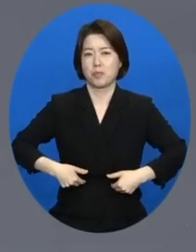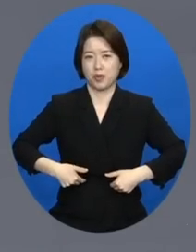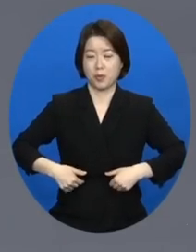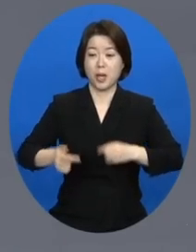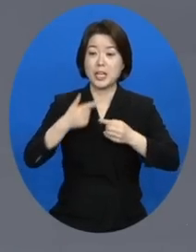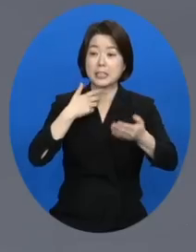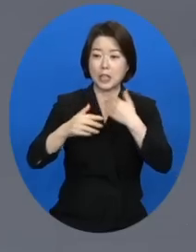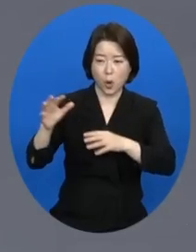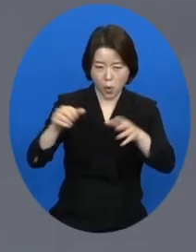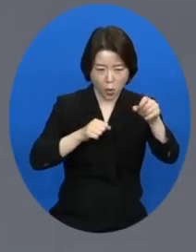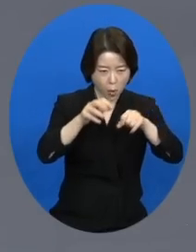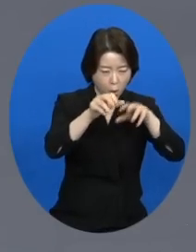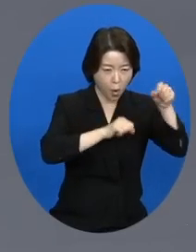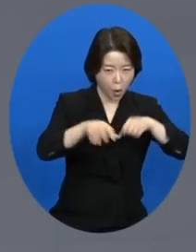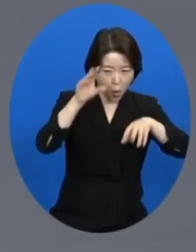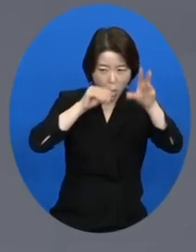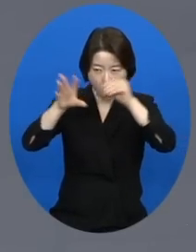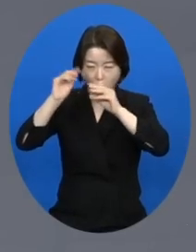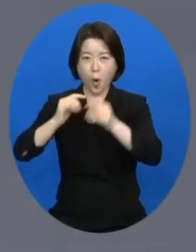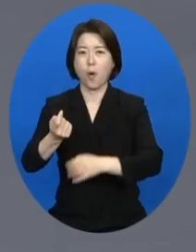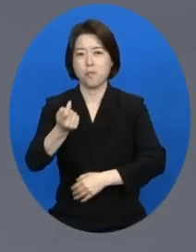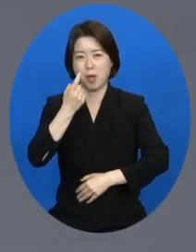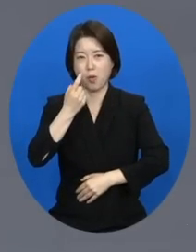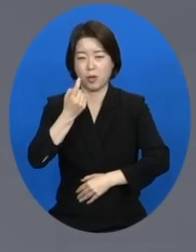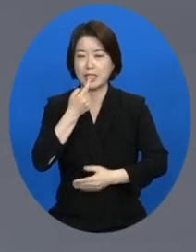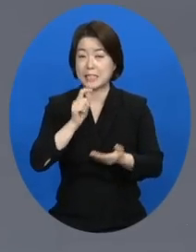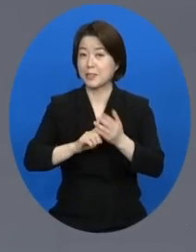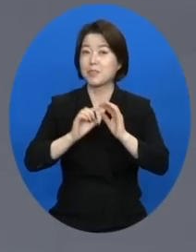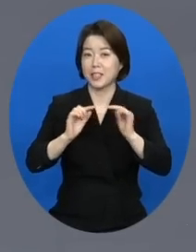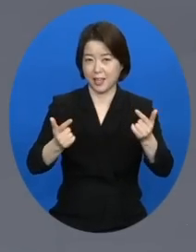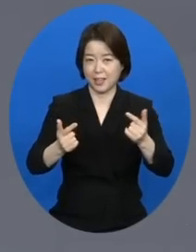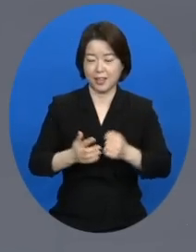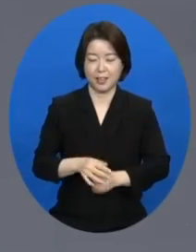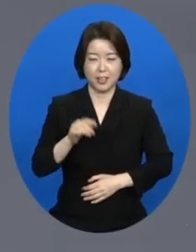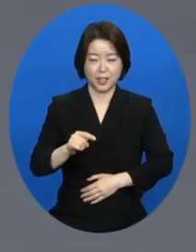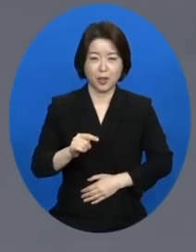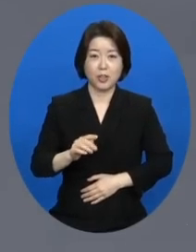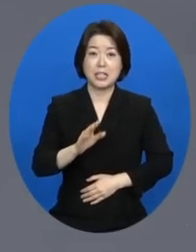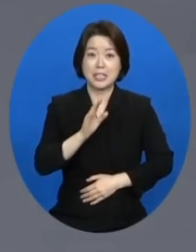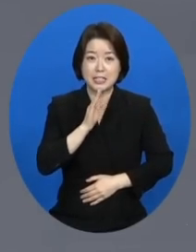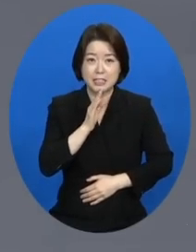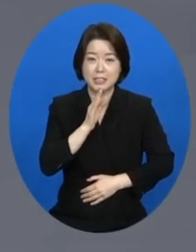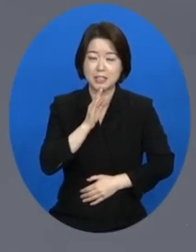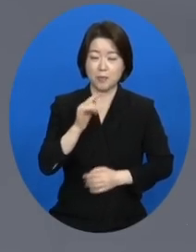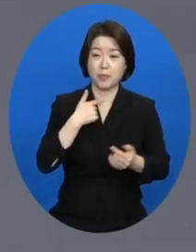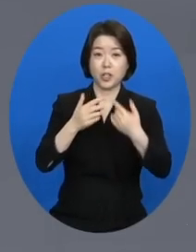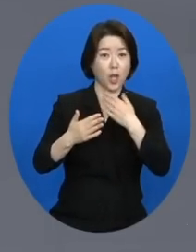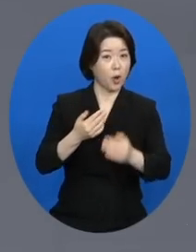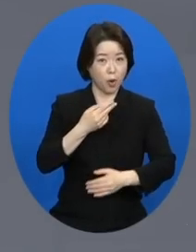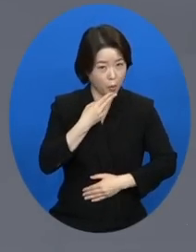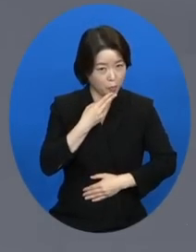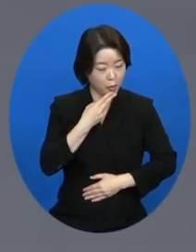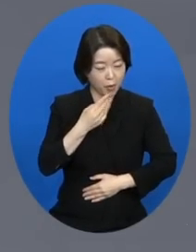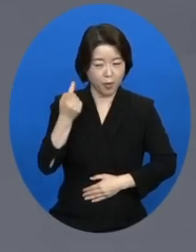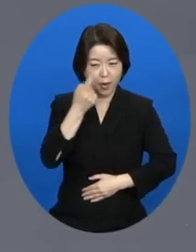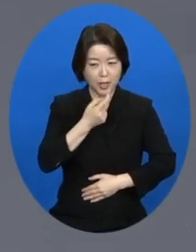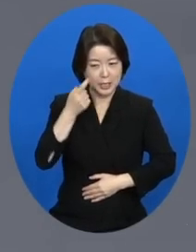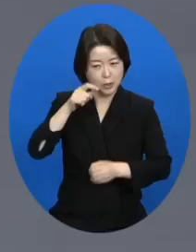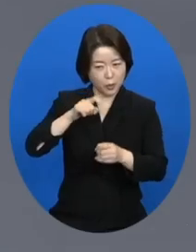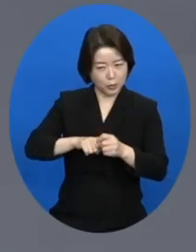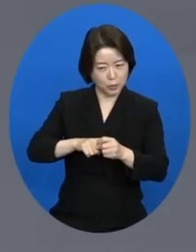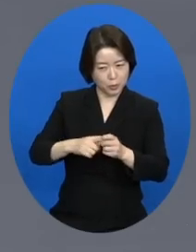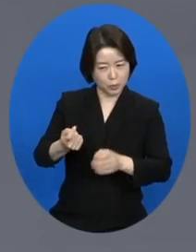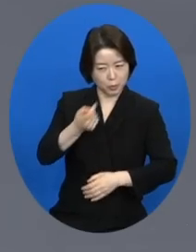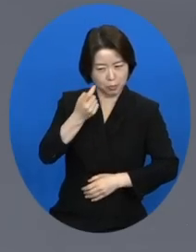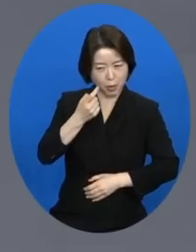경험으로 배워야 합니다. 물론 이것은 쉬운 일은 아닙니다. 왜냐하면 이것은 실제 경험해 보지 않고서는 이론적으로는 배우기가